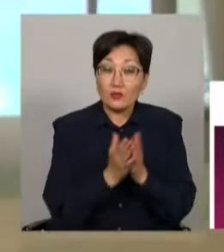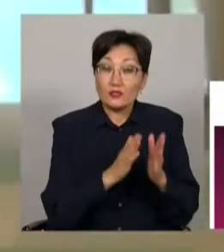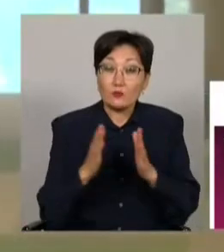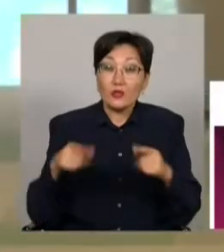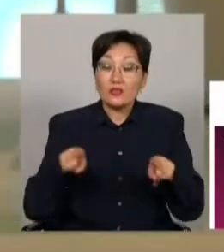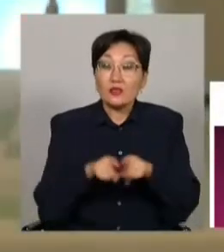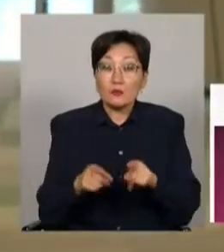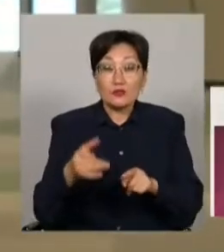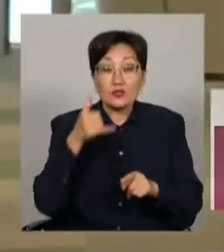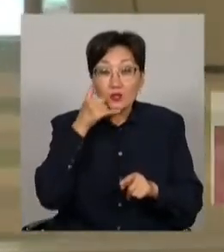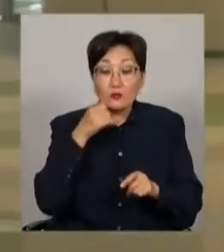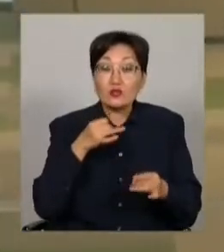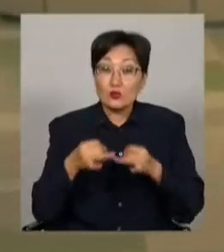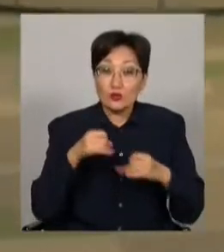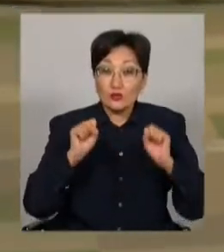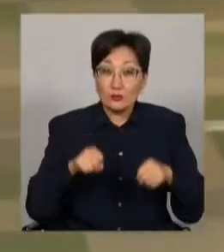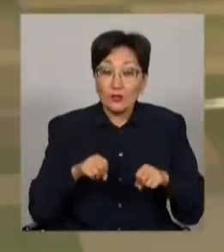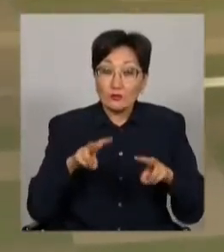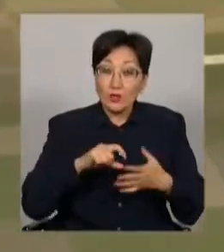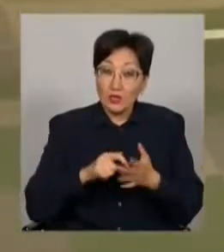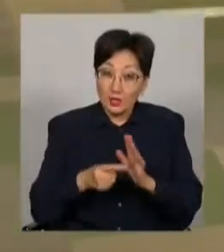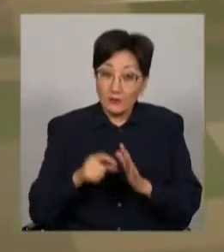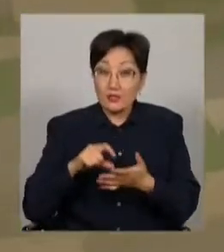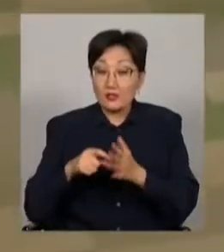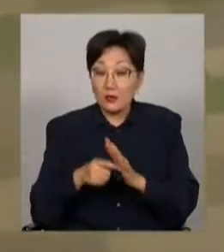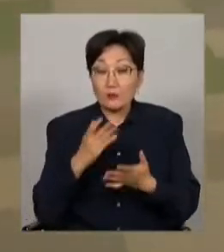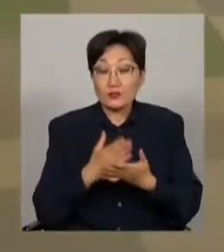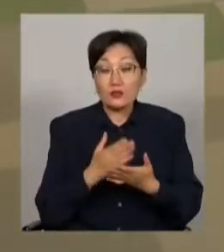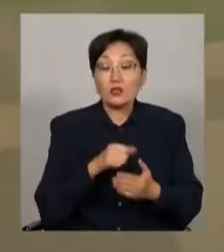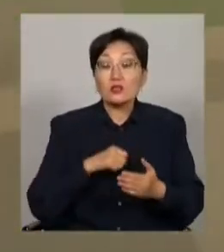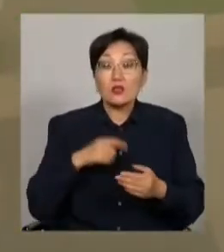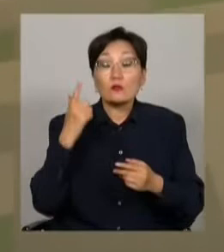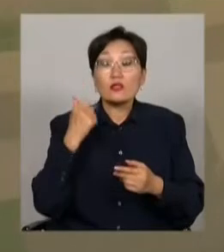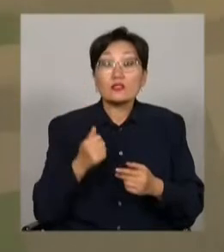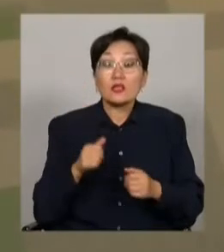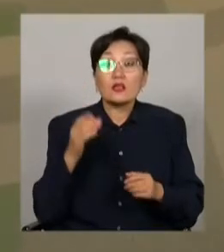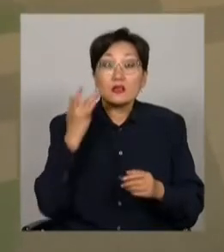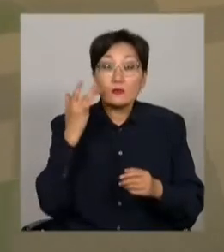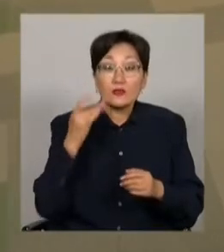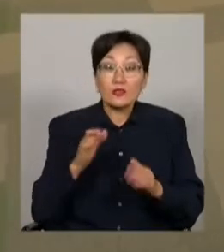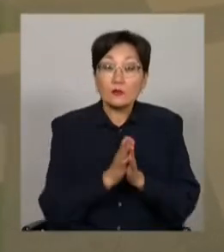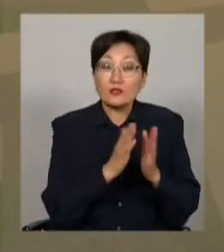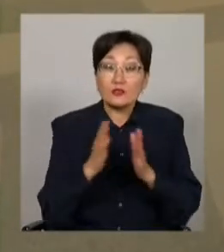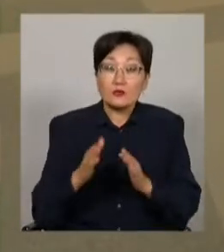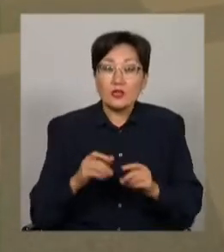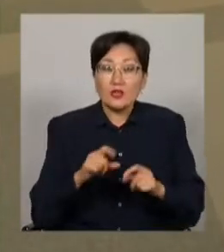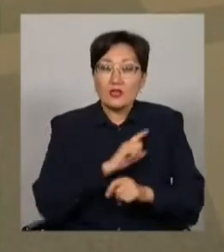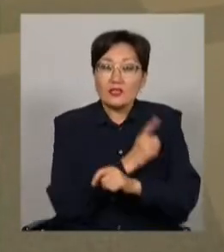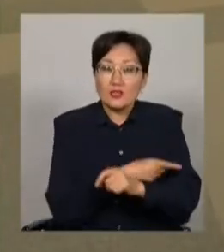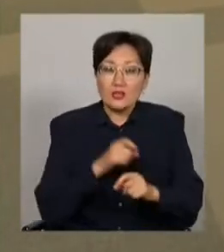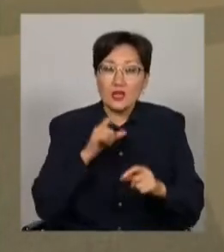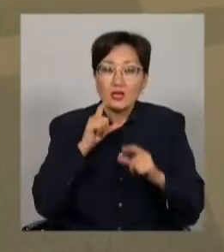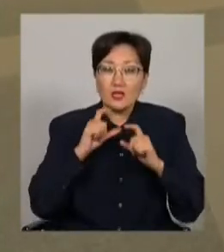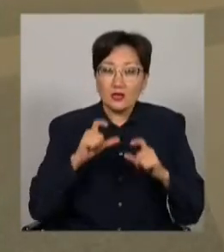мынадай телефонмен сөйлесетін арнайы кабиналар орнатылыпты. Өздеріңіз білесіздер, әдетте кітапханаларда қатты дыбыс шығарып